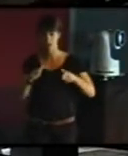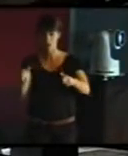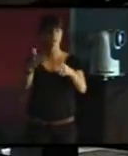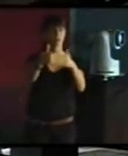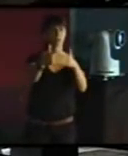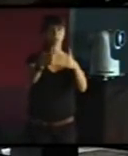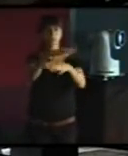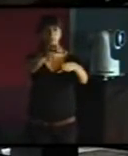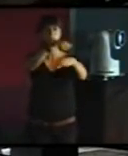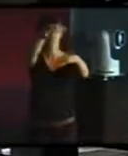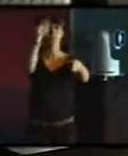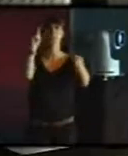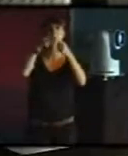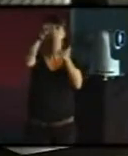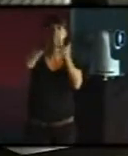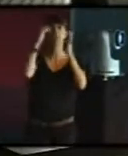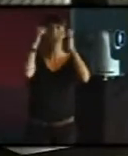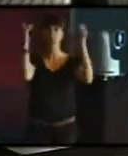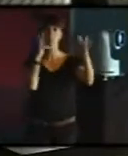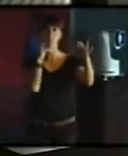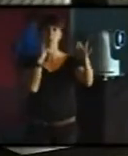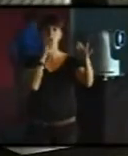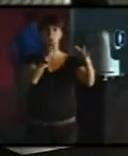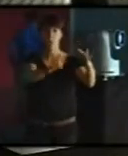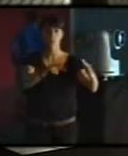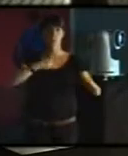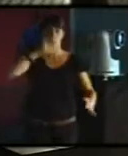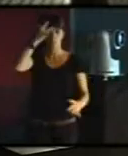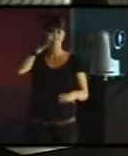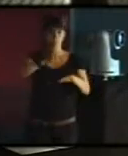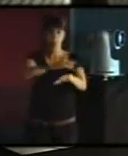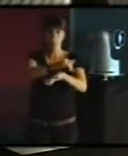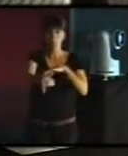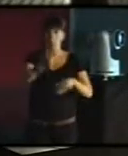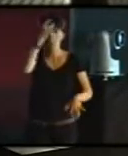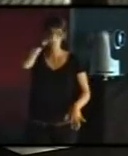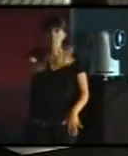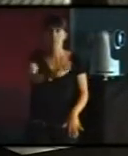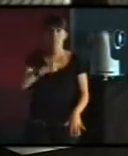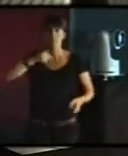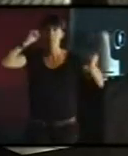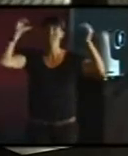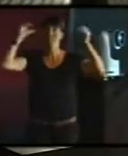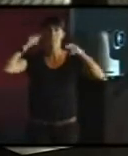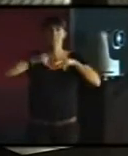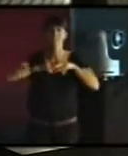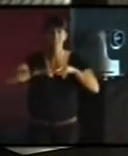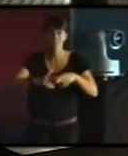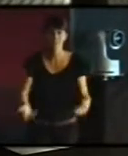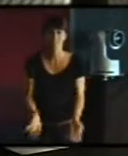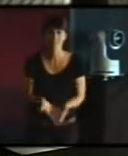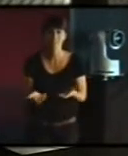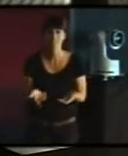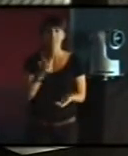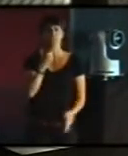de la culture aussi du vin que vous allez créer, je ne m'y reconnais pas. Alors, est-ce que c'est pas patrimonial parce que je